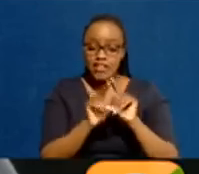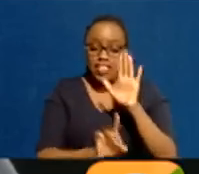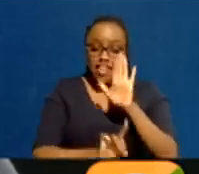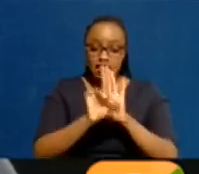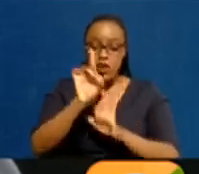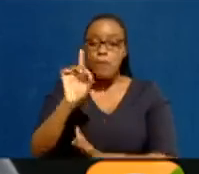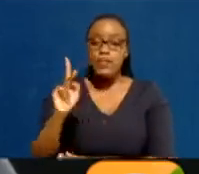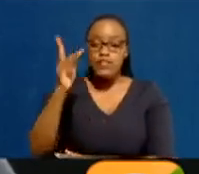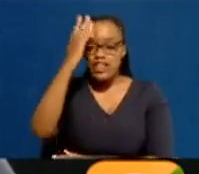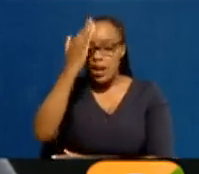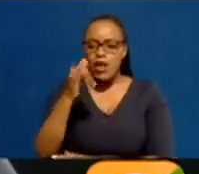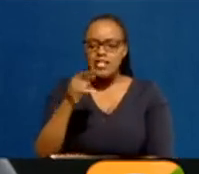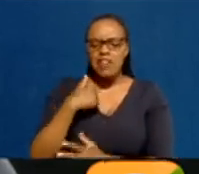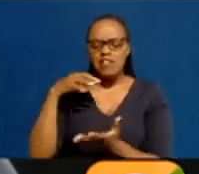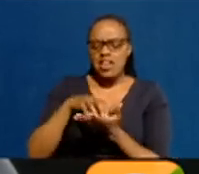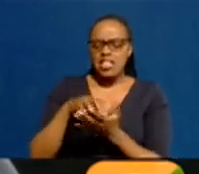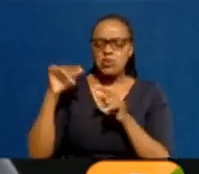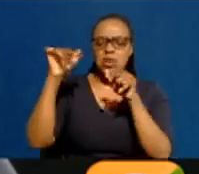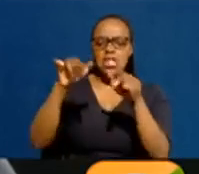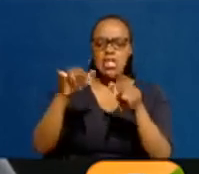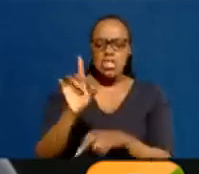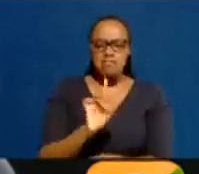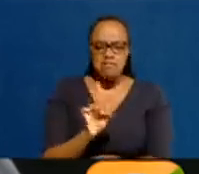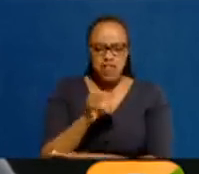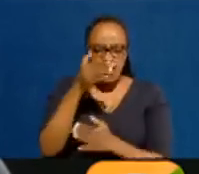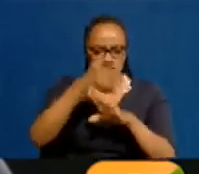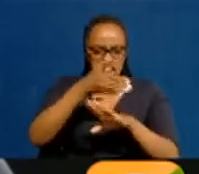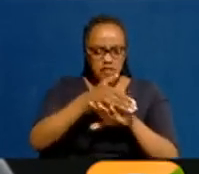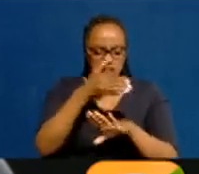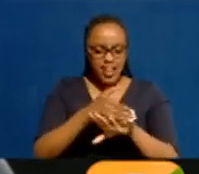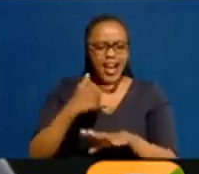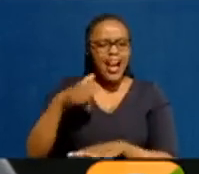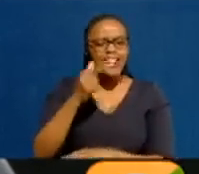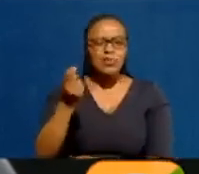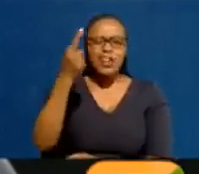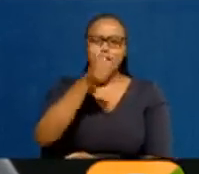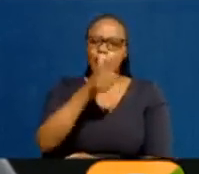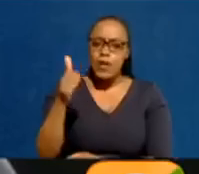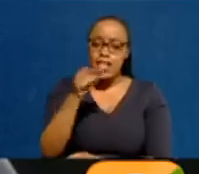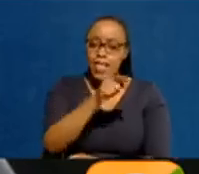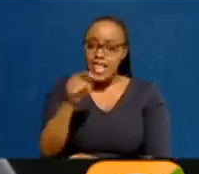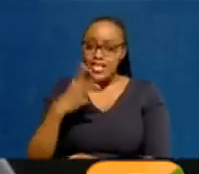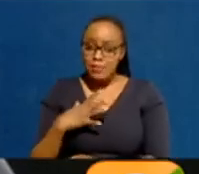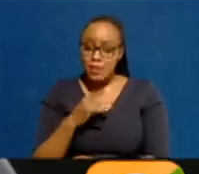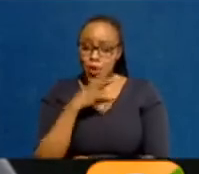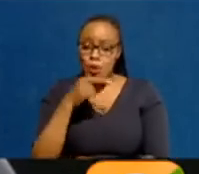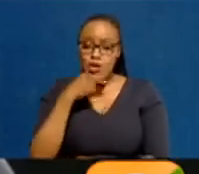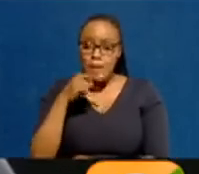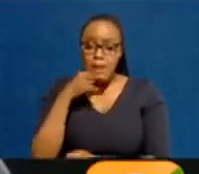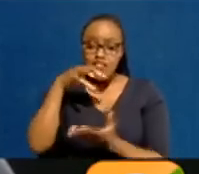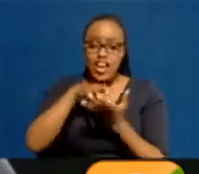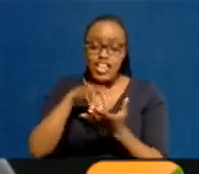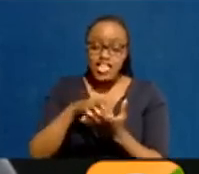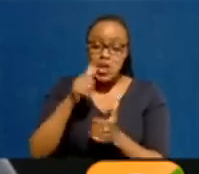ya Kenya kwa sababu ako na kesi ya kuwekelewa. Na hizi maneno sisi tunaielewa. Hawa watu wote unataja ni kesi